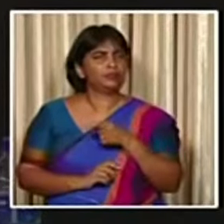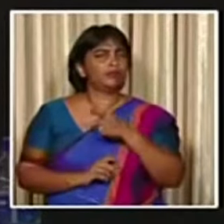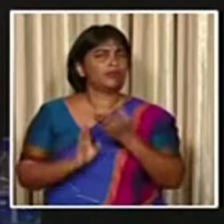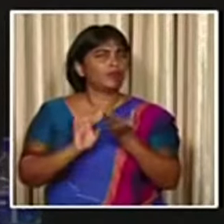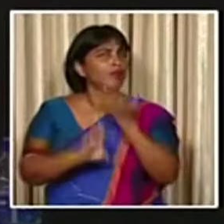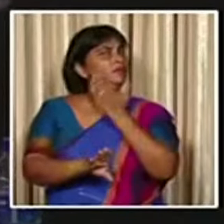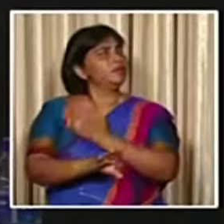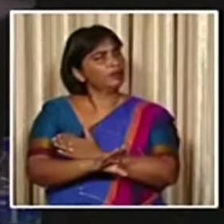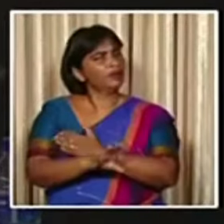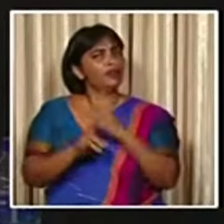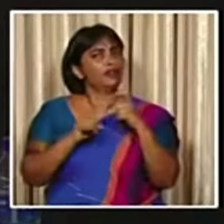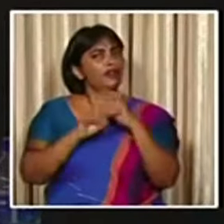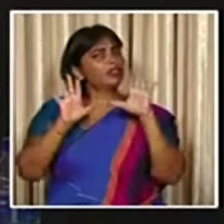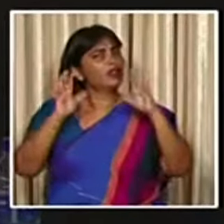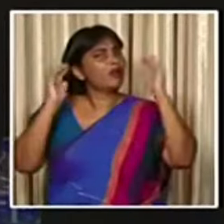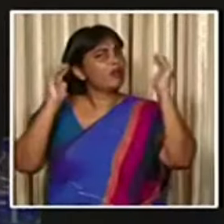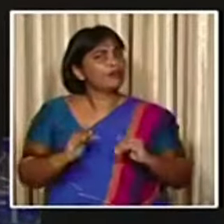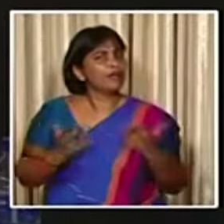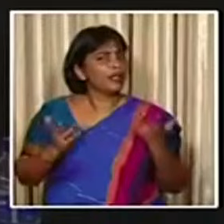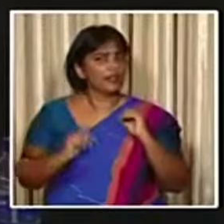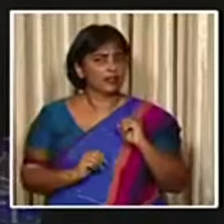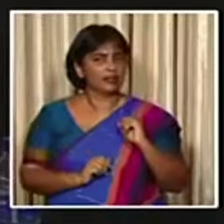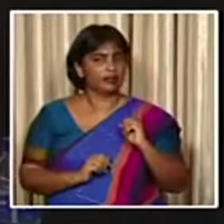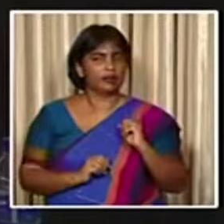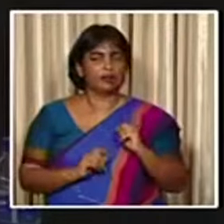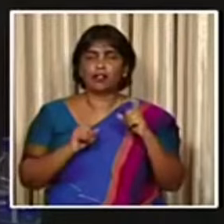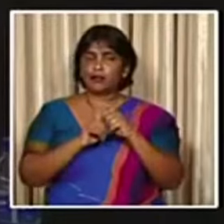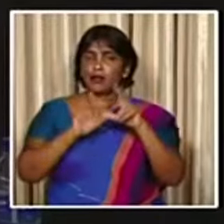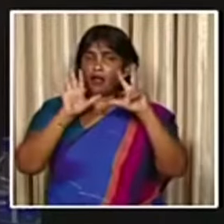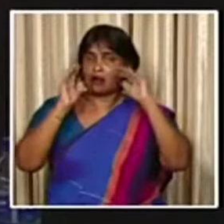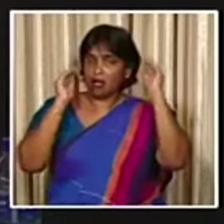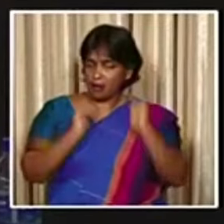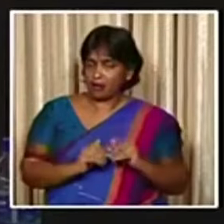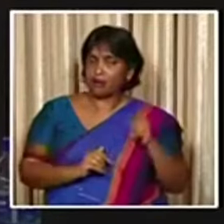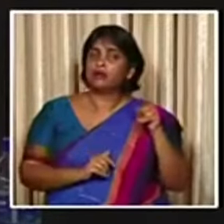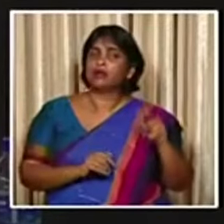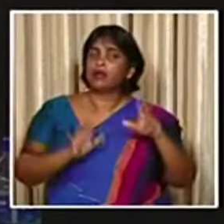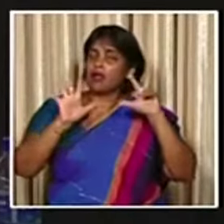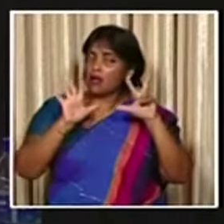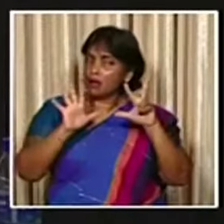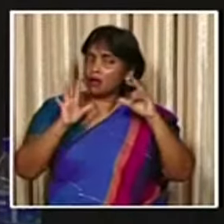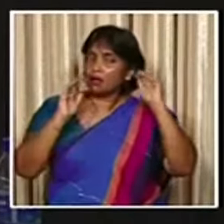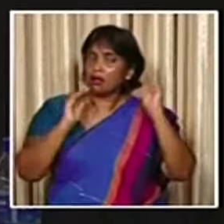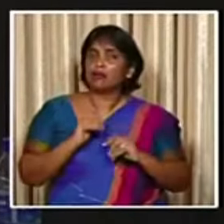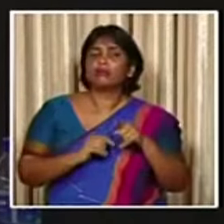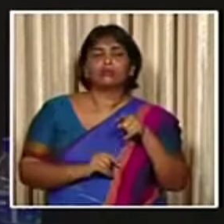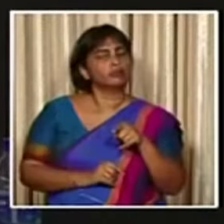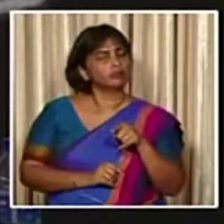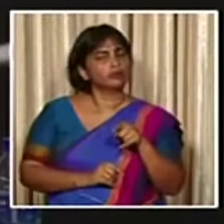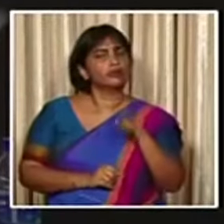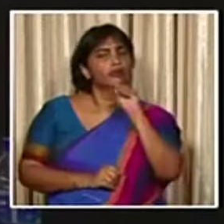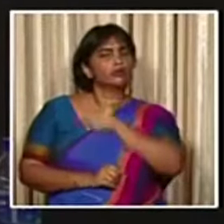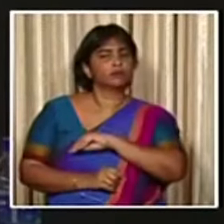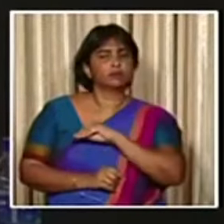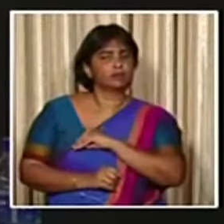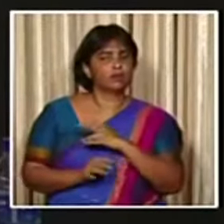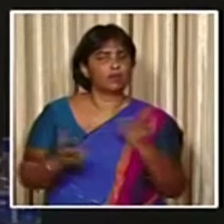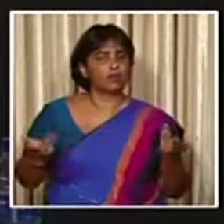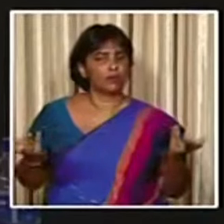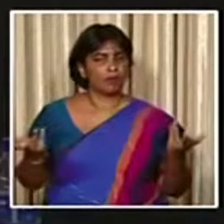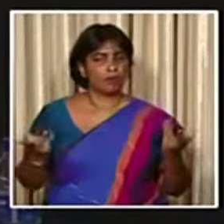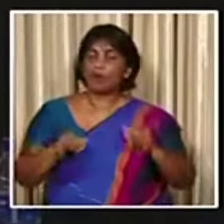මේක කලින්ම ඩොලර් 10ට අඩු කරේ නැත්තේ? එතකොට ඩොලර් 8ක් අඩු වුණා නම් ඒ 8 කාගේ සාක්කුවටද